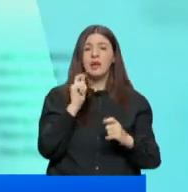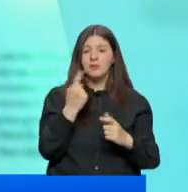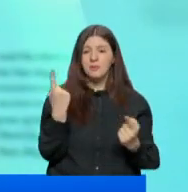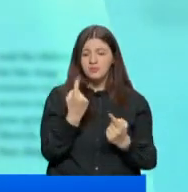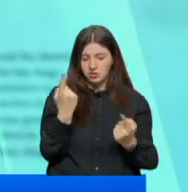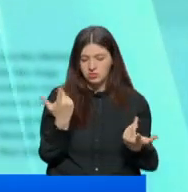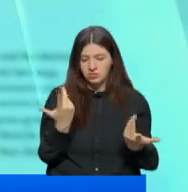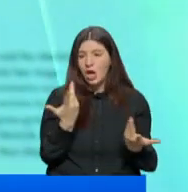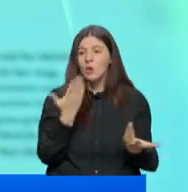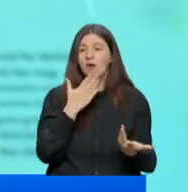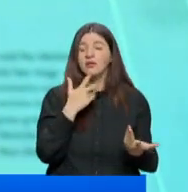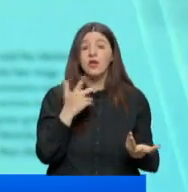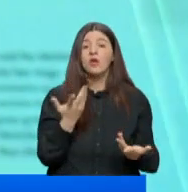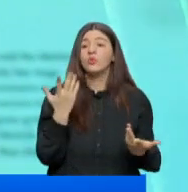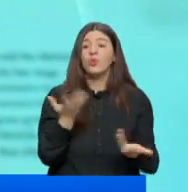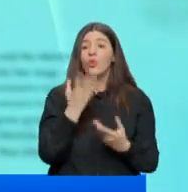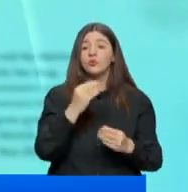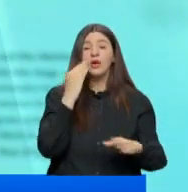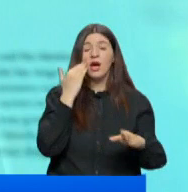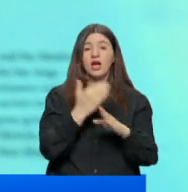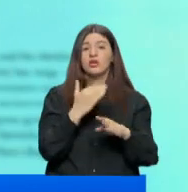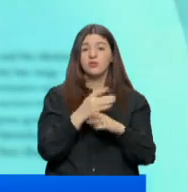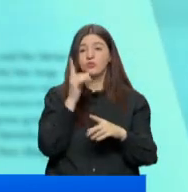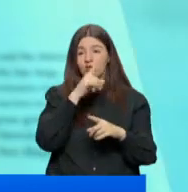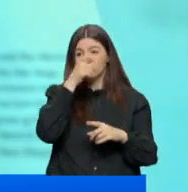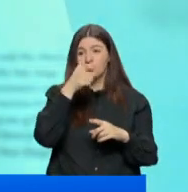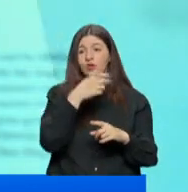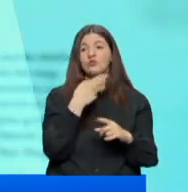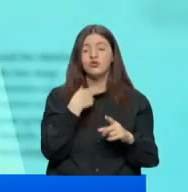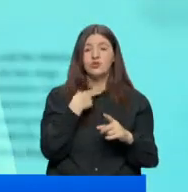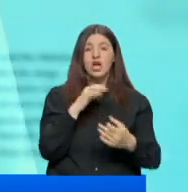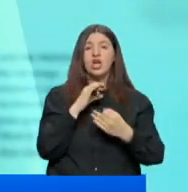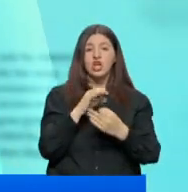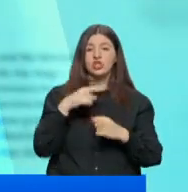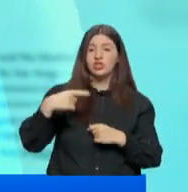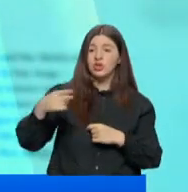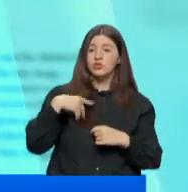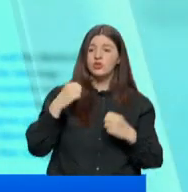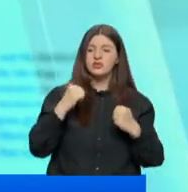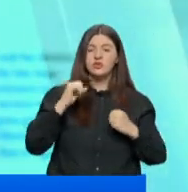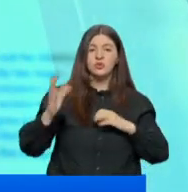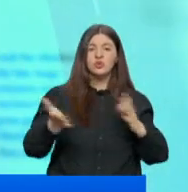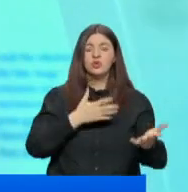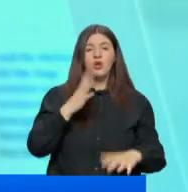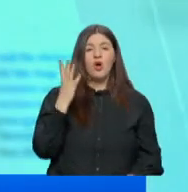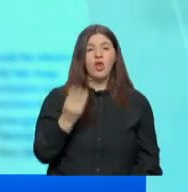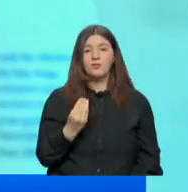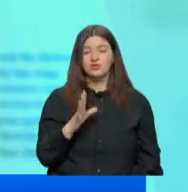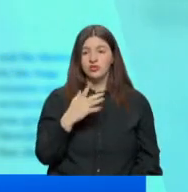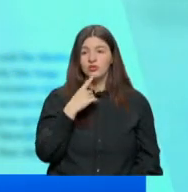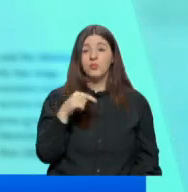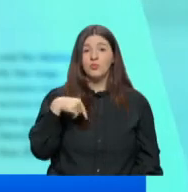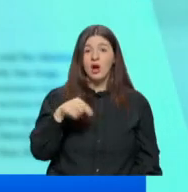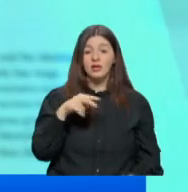unsur yok dedi. Loğlu mutabakat nedeniyle Türkiye-Rusya ilişkilerinde sert rüzgarlar esebileceğini söyledi. Bu